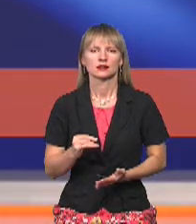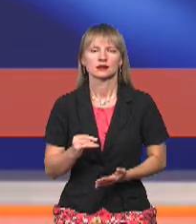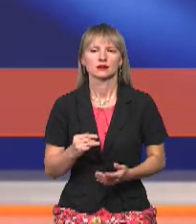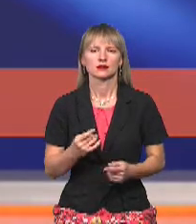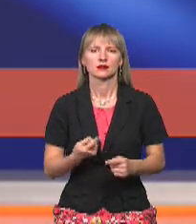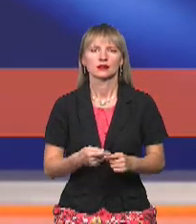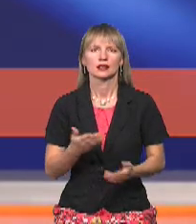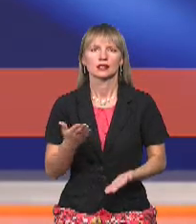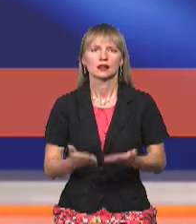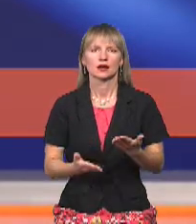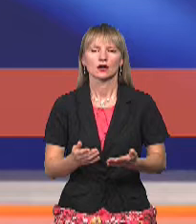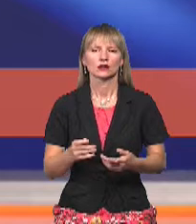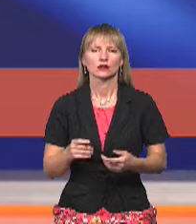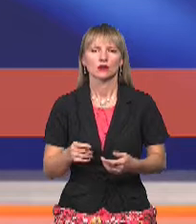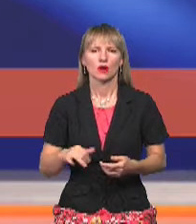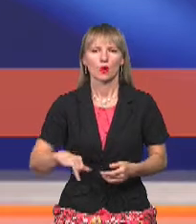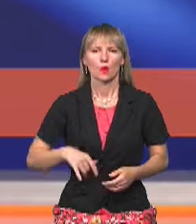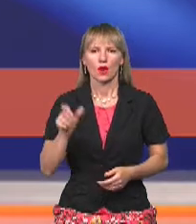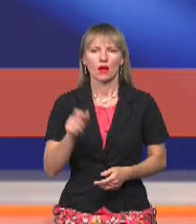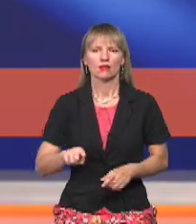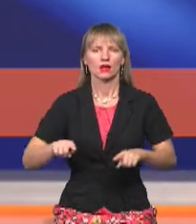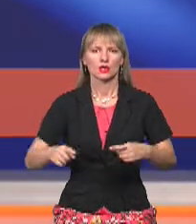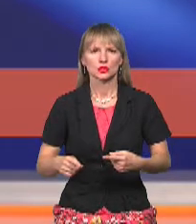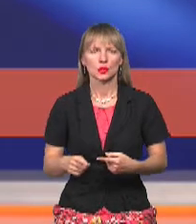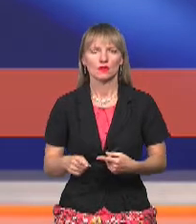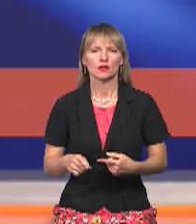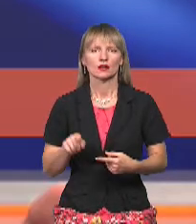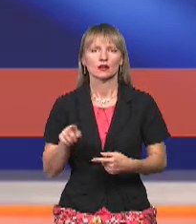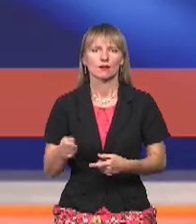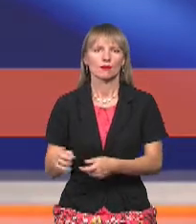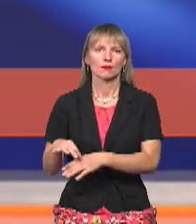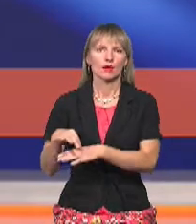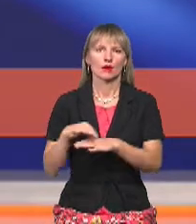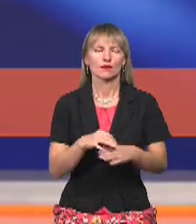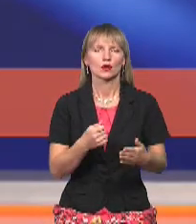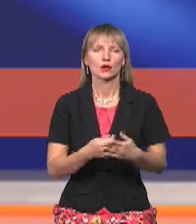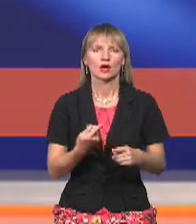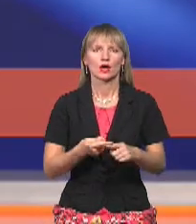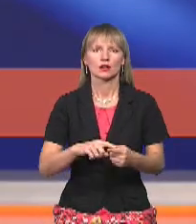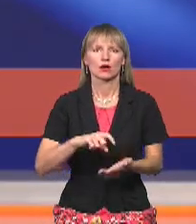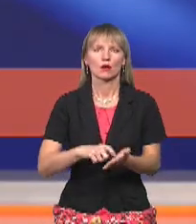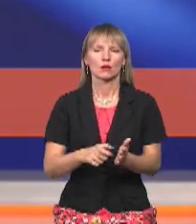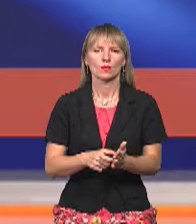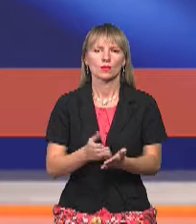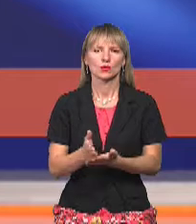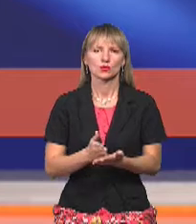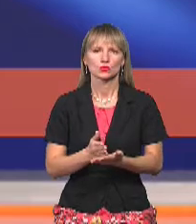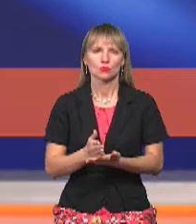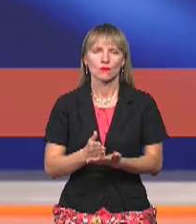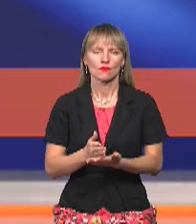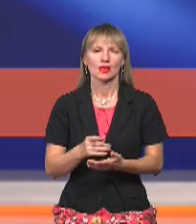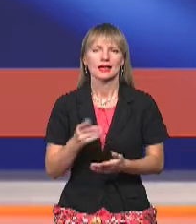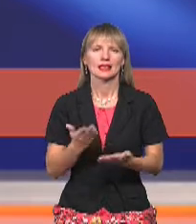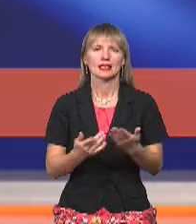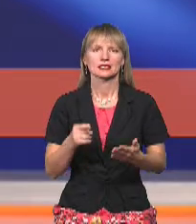Тобто, якщо правопорушник затриманий, він доставляється до цього приміщення службового. Якщо